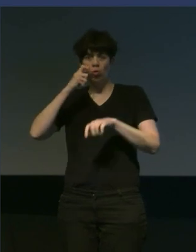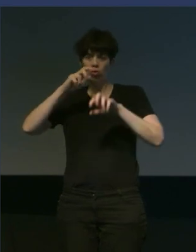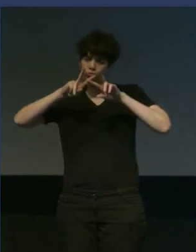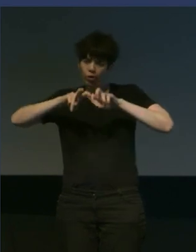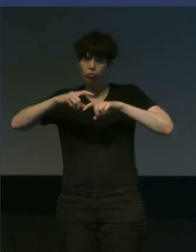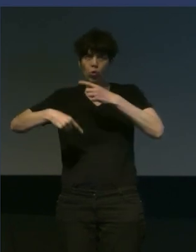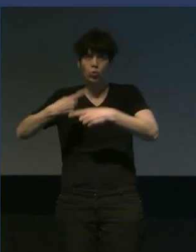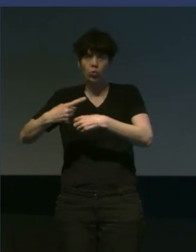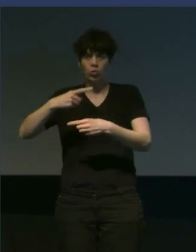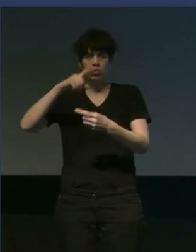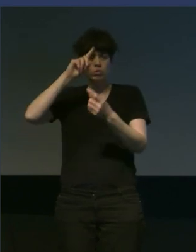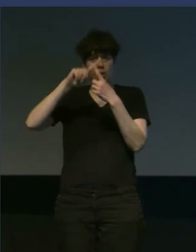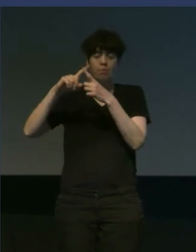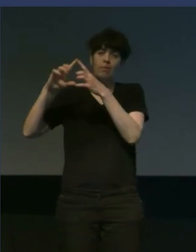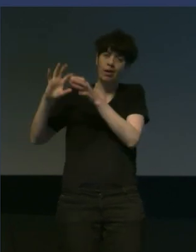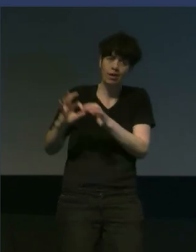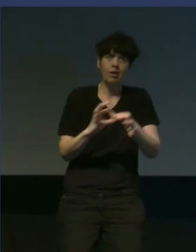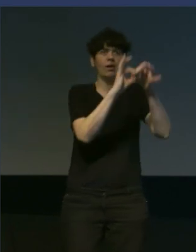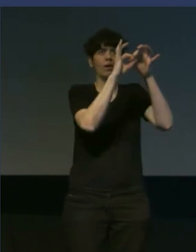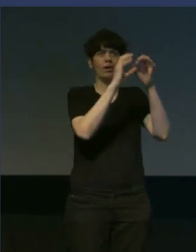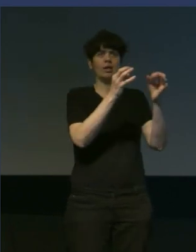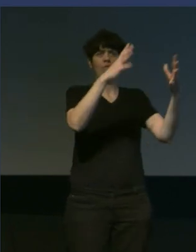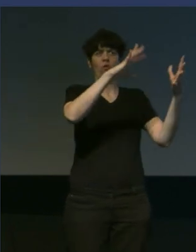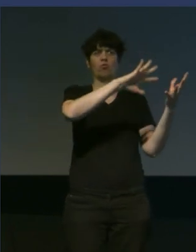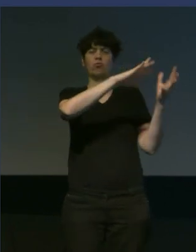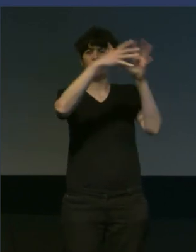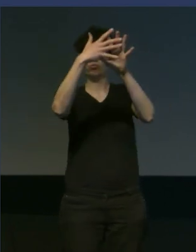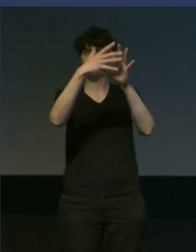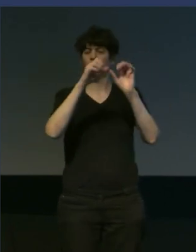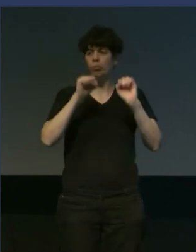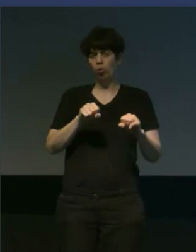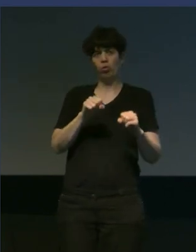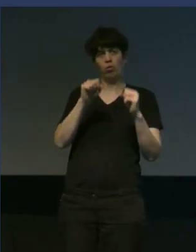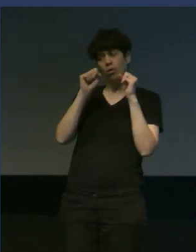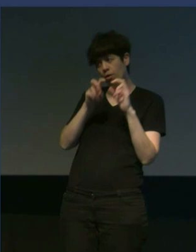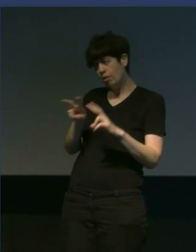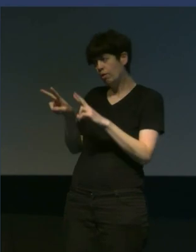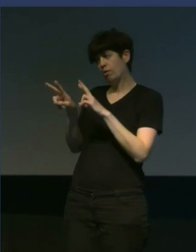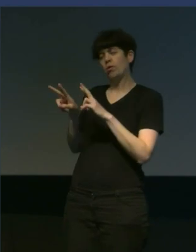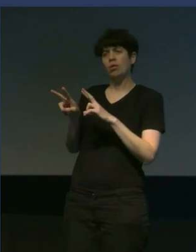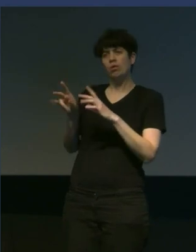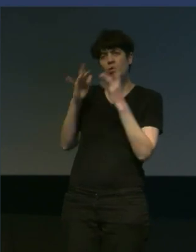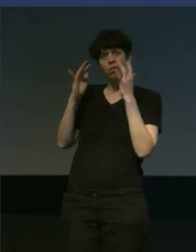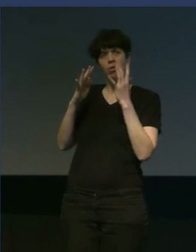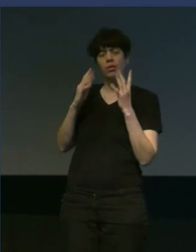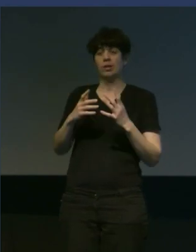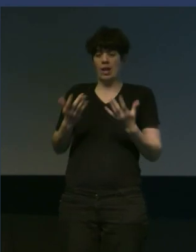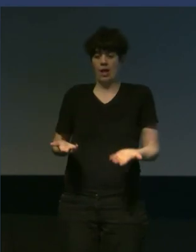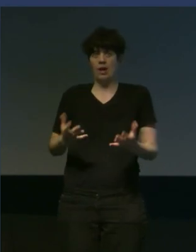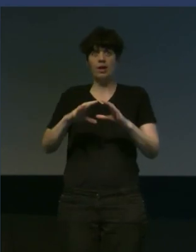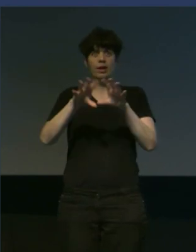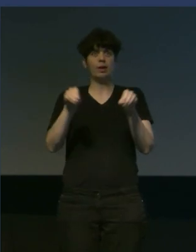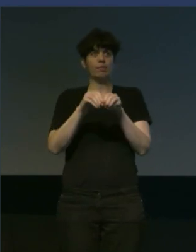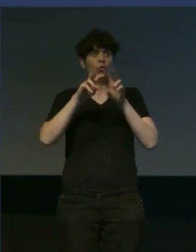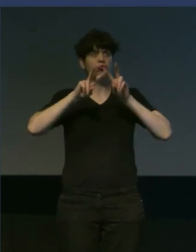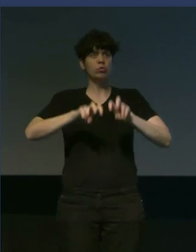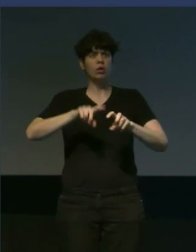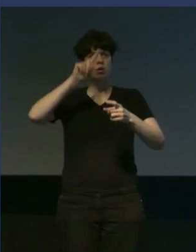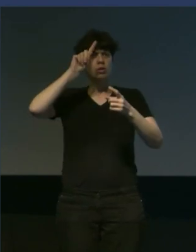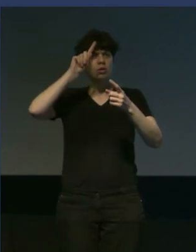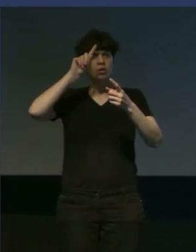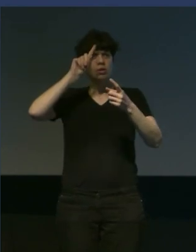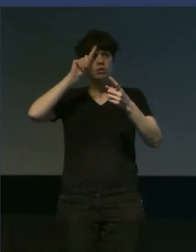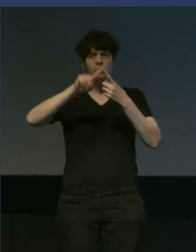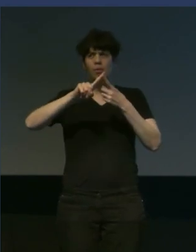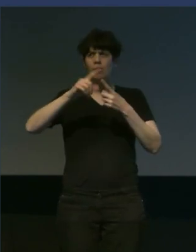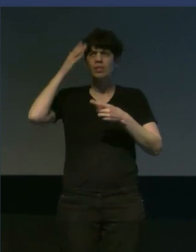sujet de recherche en lien avec le changement climatique. Et actuellement, on a une équipe de recherche qui travaille sur un animal que vous connaissez toutes